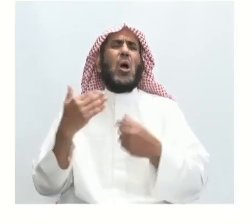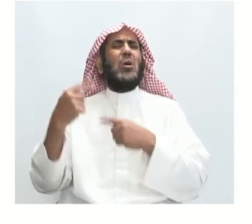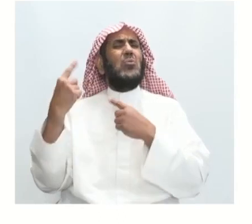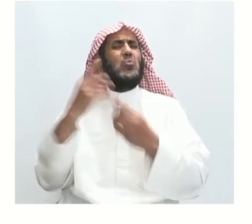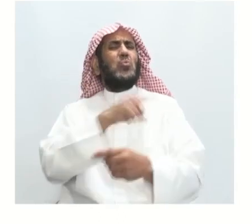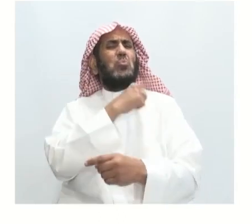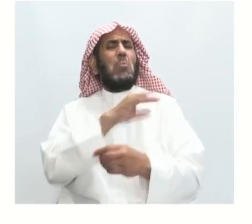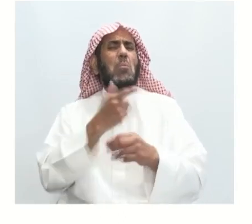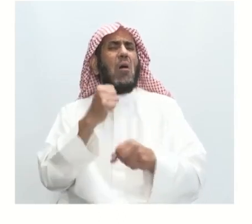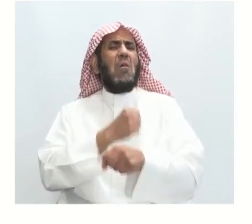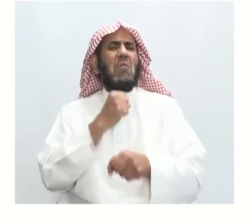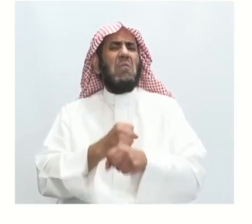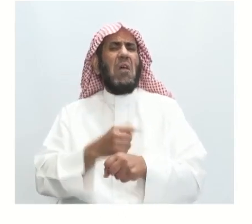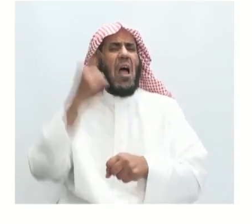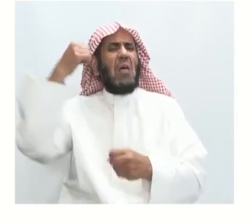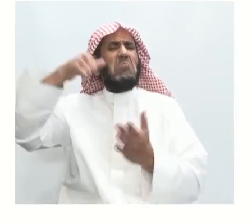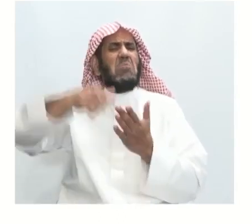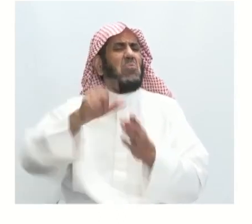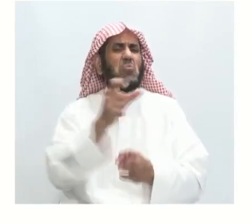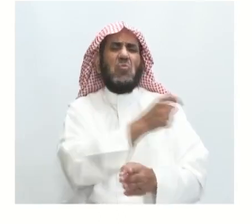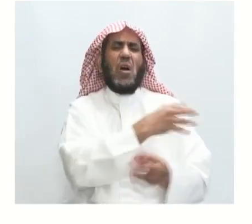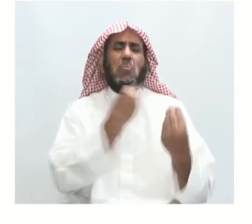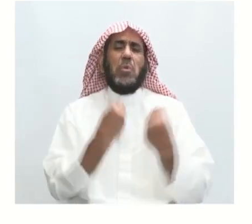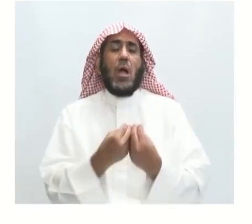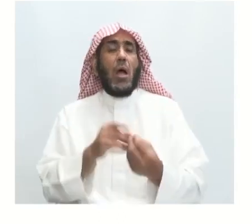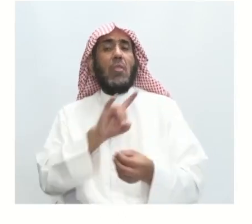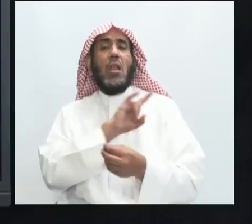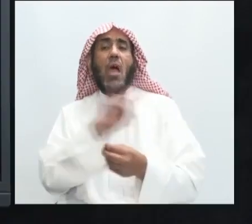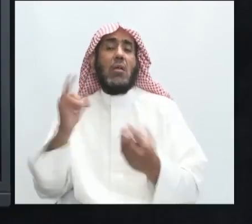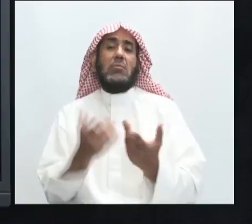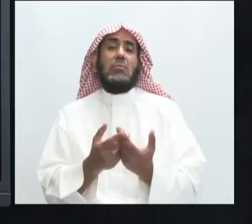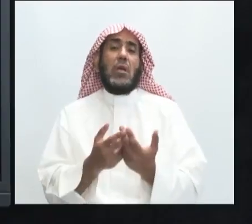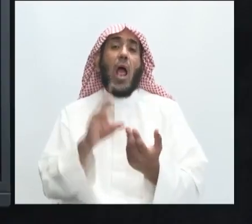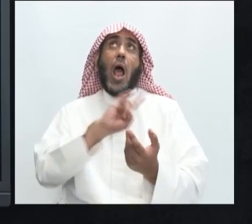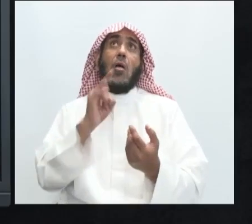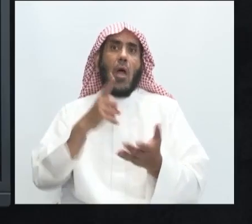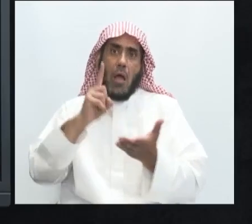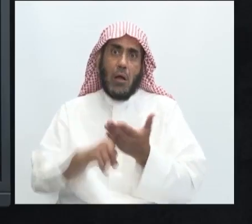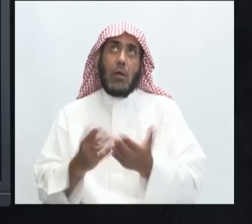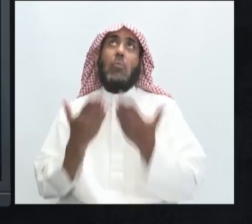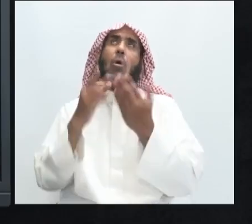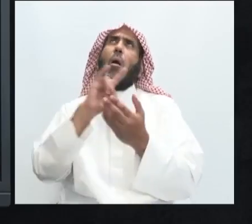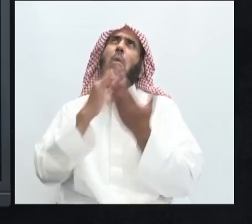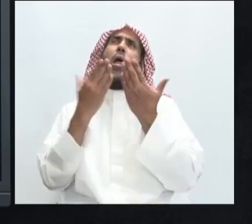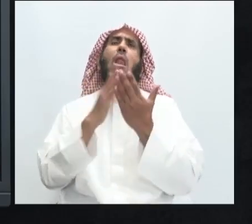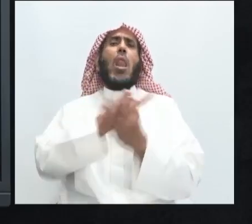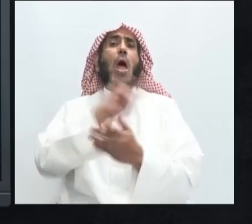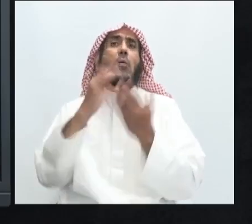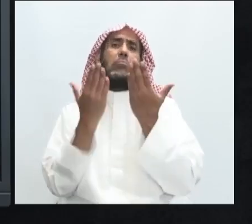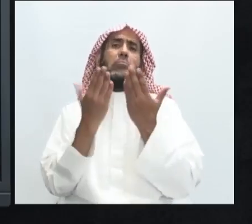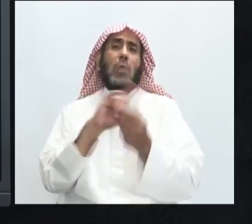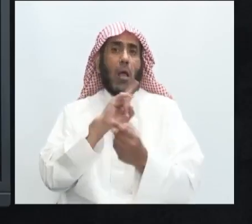بما فعل السفهاء منا لا تؤاخذنا وهنا لاهي هل هذا النهي حقيقي بمعنى انه